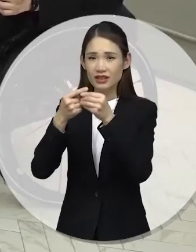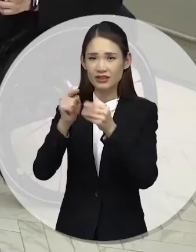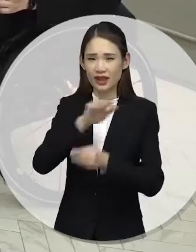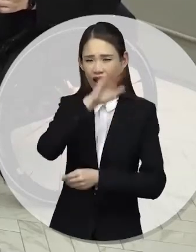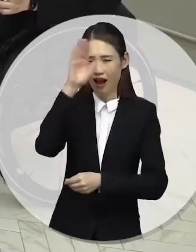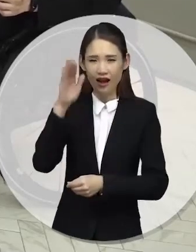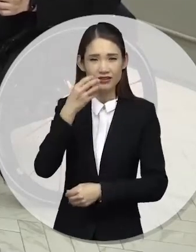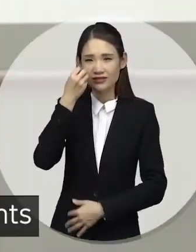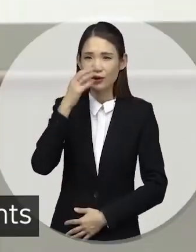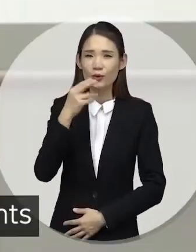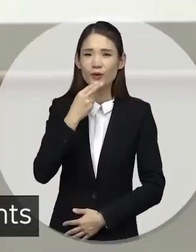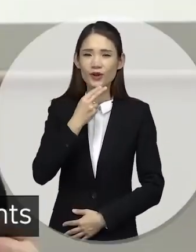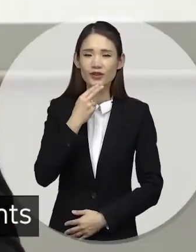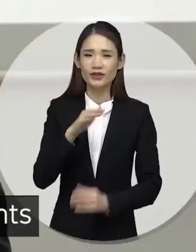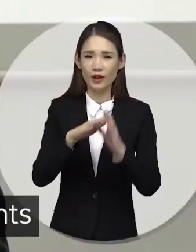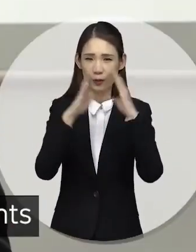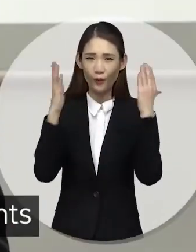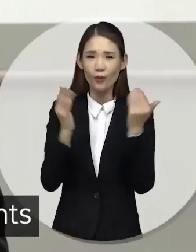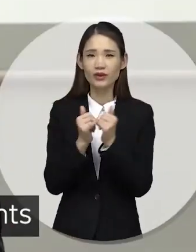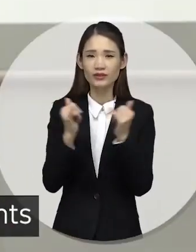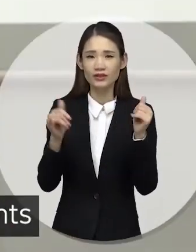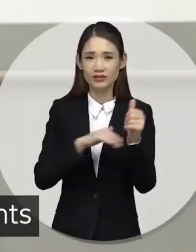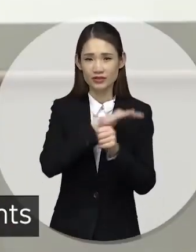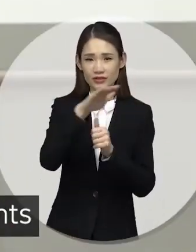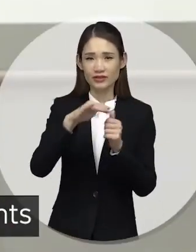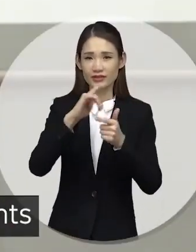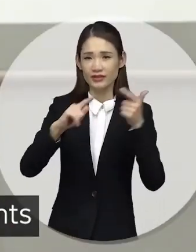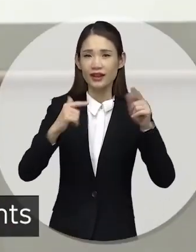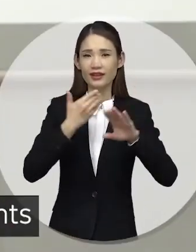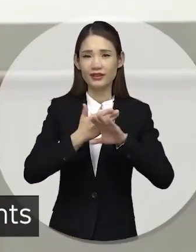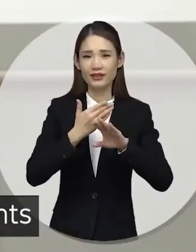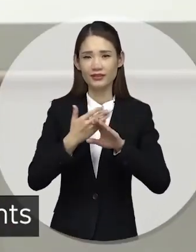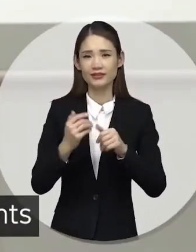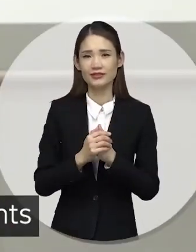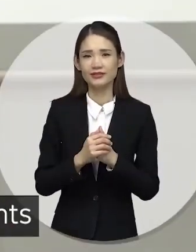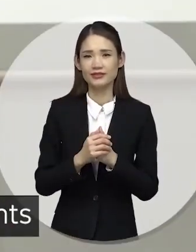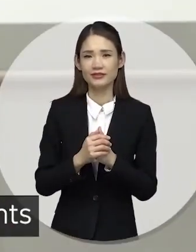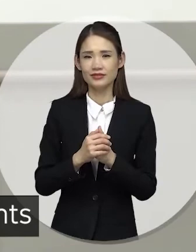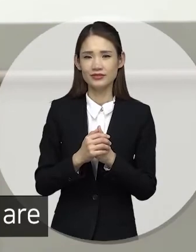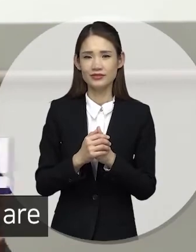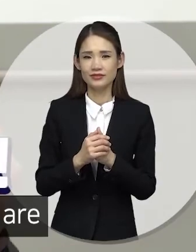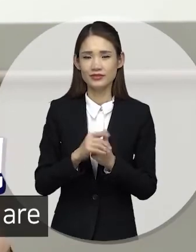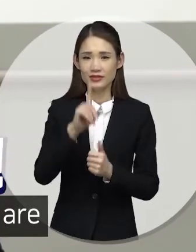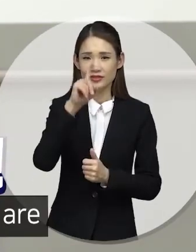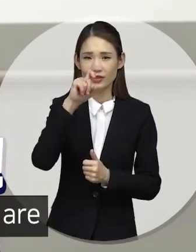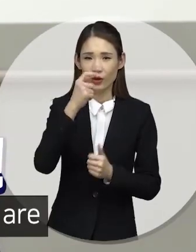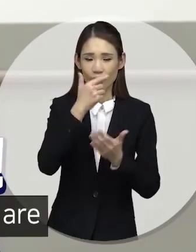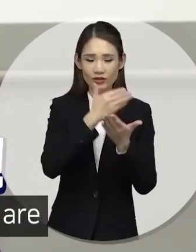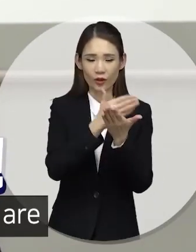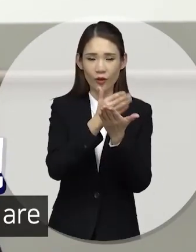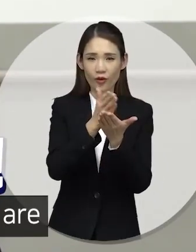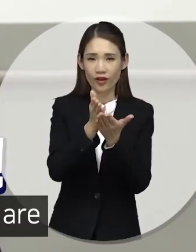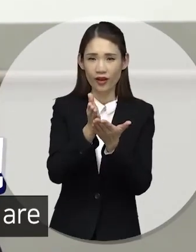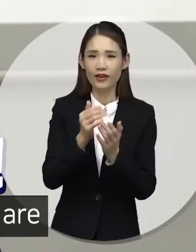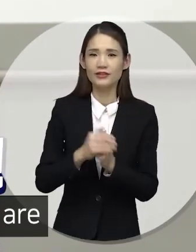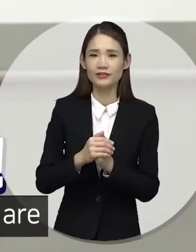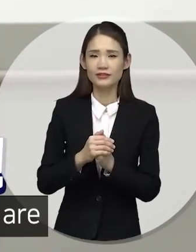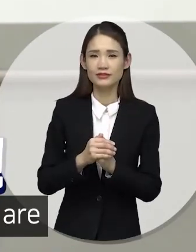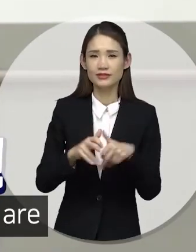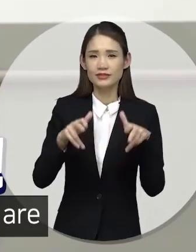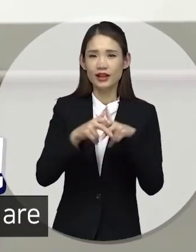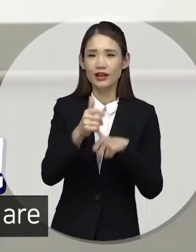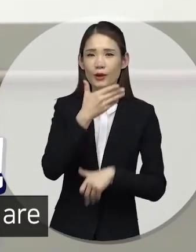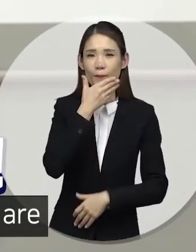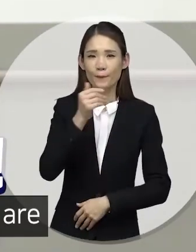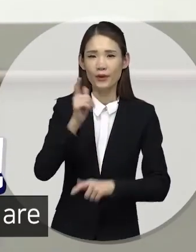이상할 게 없어요. 그죠? 맞아요. 이거를 막 모든 사람이 했으면 또 달라졌을 거예요. 이 16가지가 저는